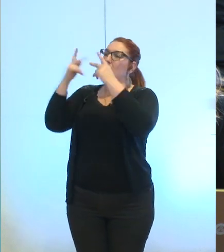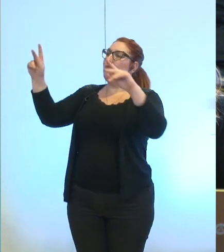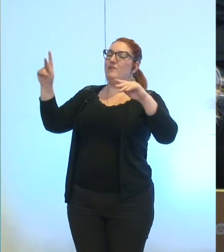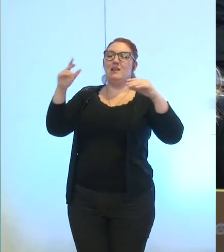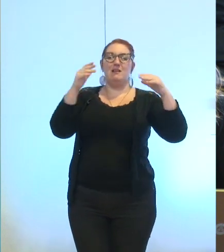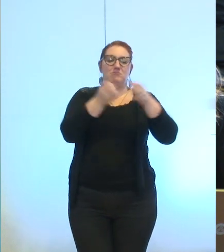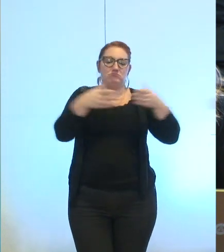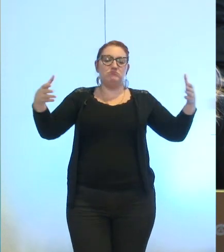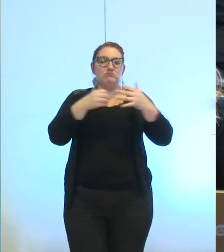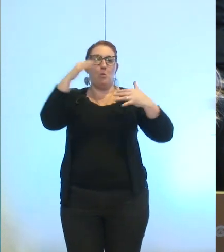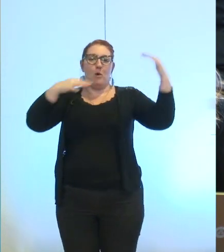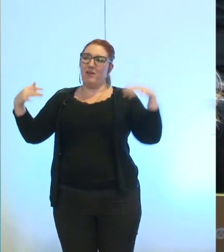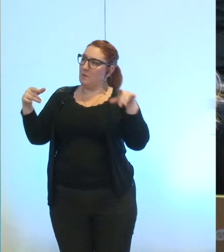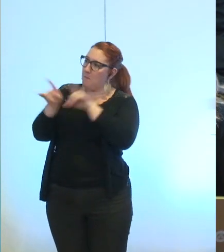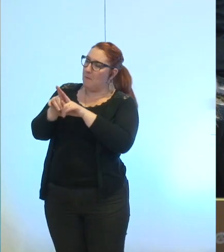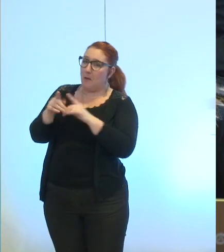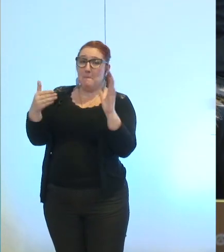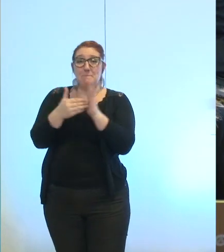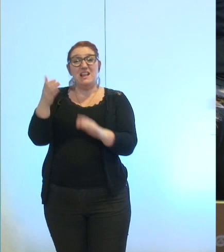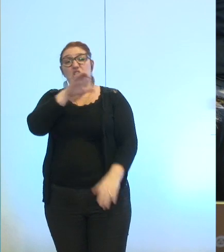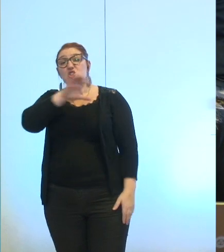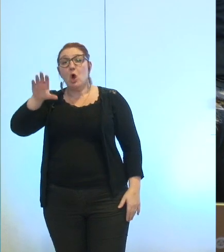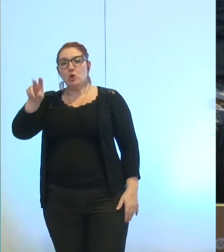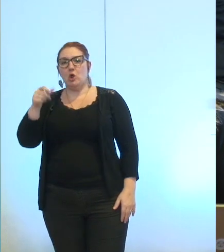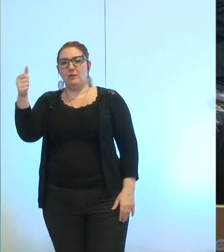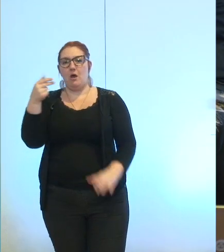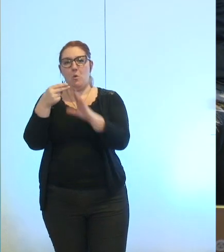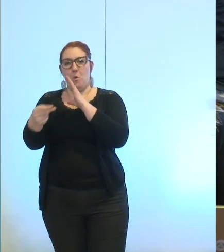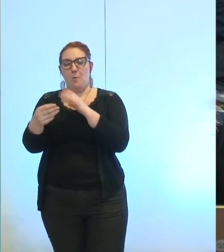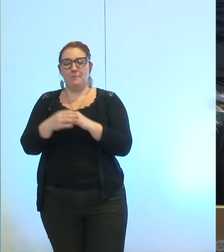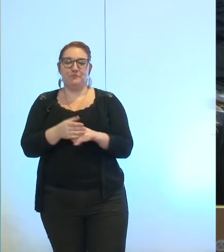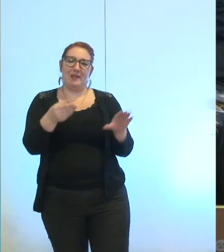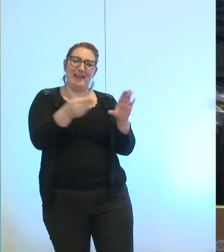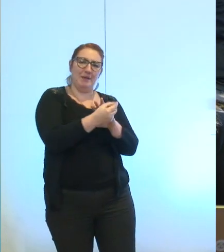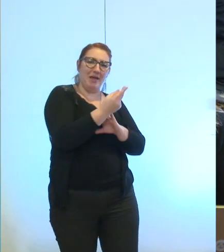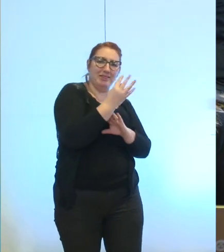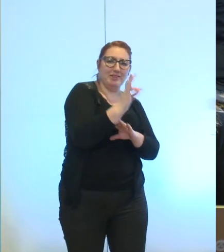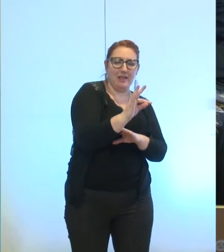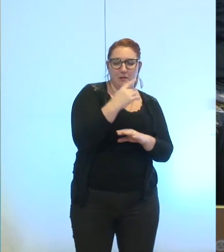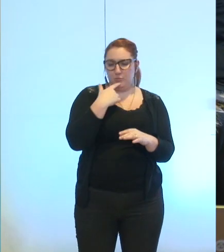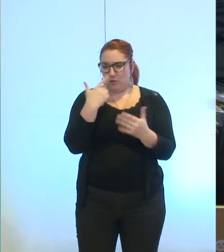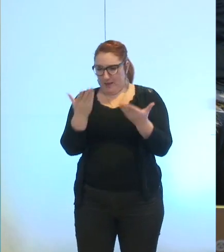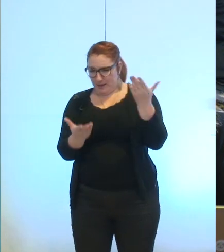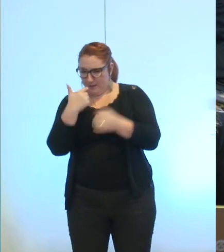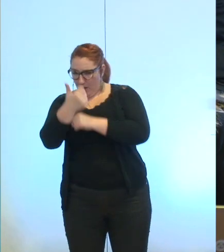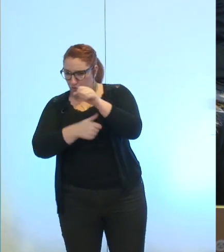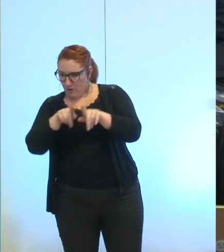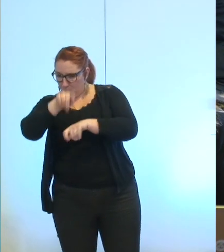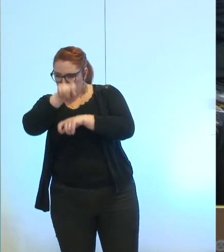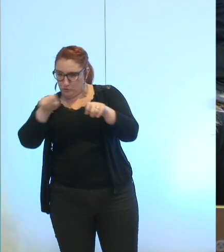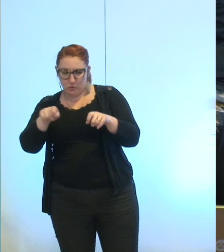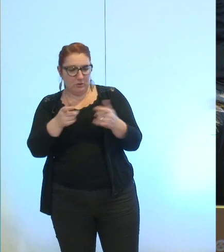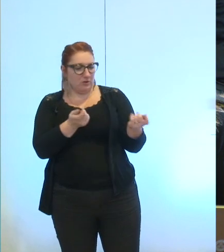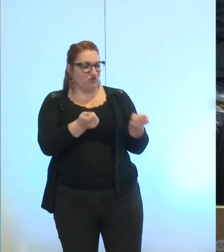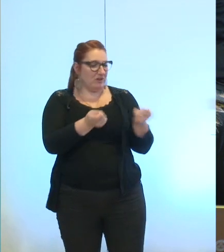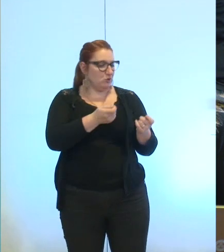appartient est de 1131 €. l'épargne nette qui permet de mesurer l'équilibre annuel des finances elle est négative pendant les années de